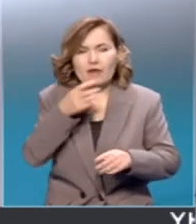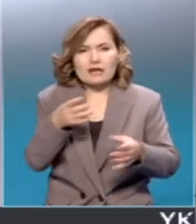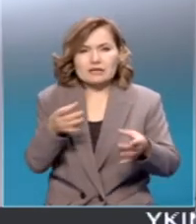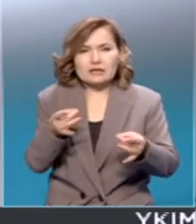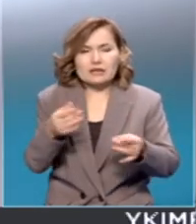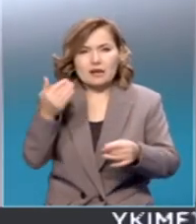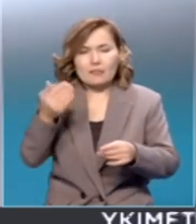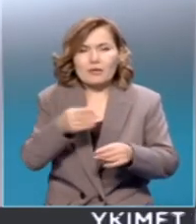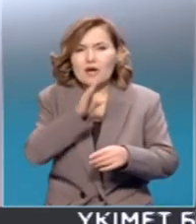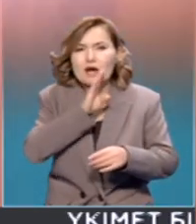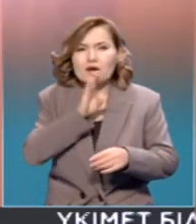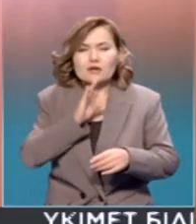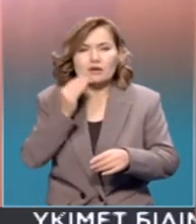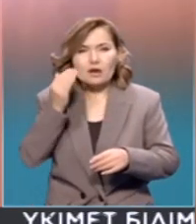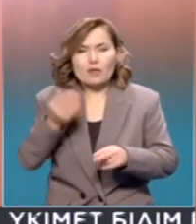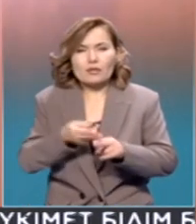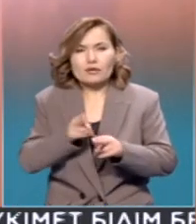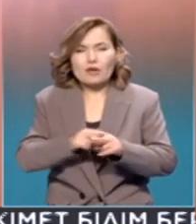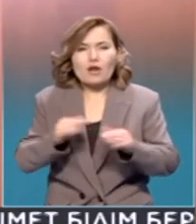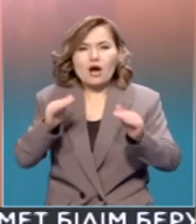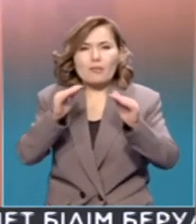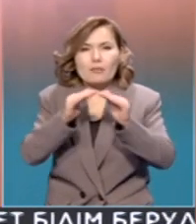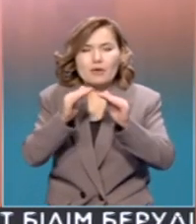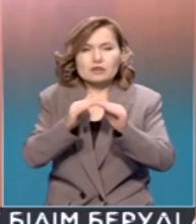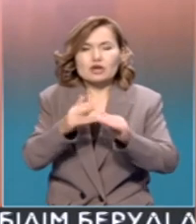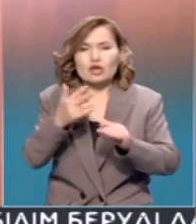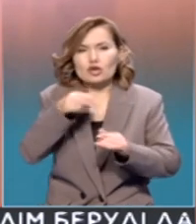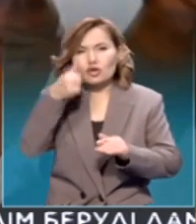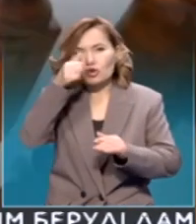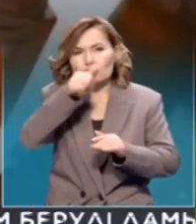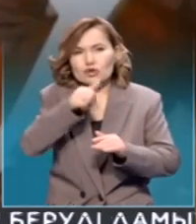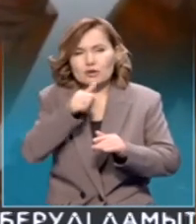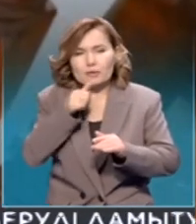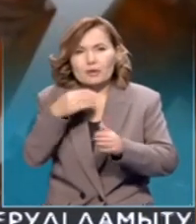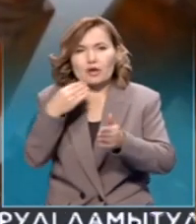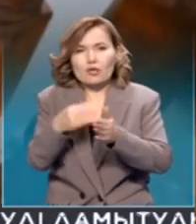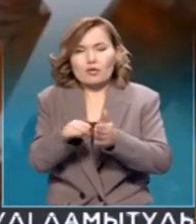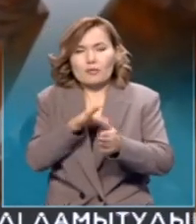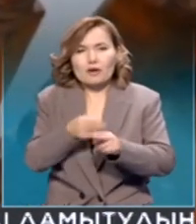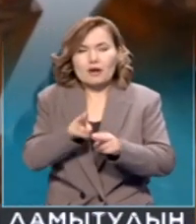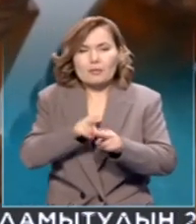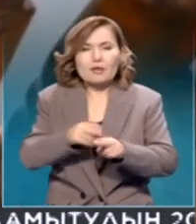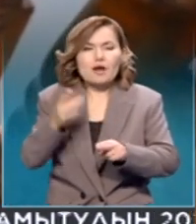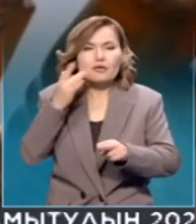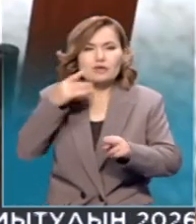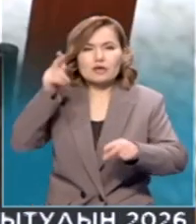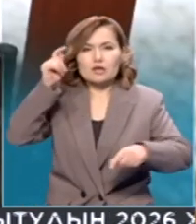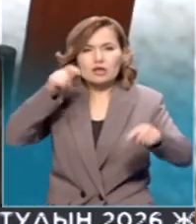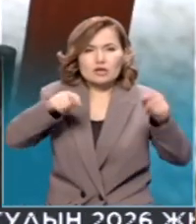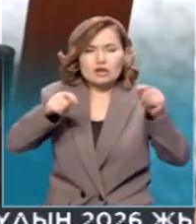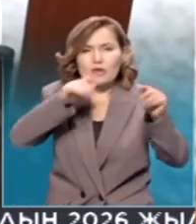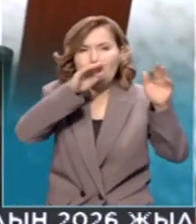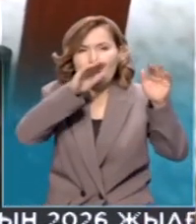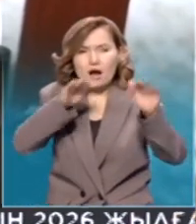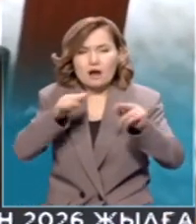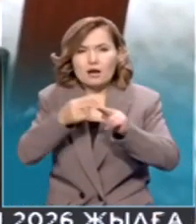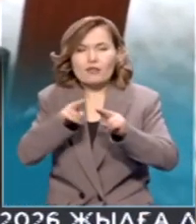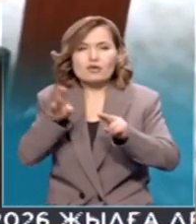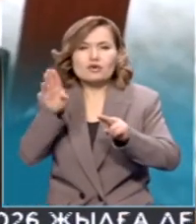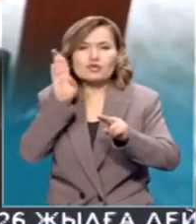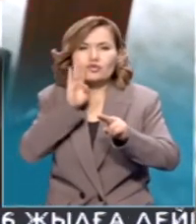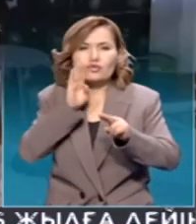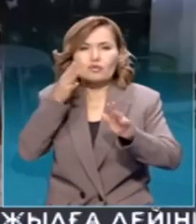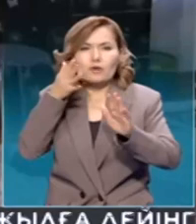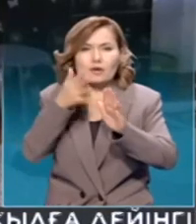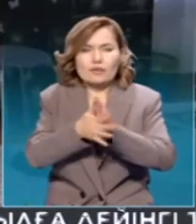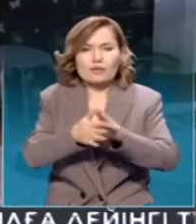Күмісалқа егері Дина Қайыржанова бұл баспанаға осыдан 3 жыл бұрын әрең қол жеткізген. Содан бері жауын шашынды күндері төбеден аққан сумен арпалысып келеді.